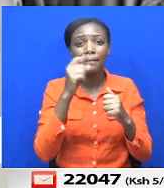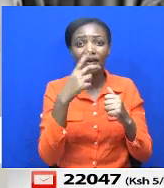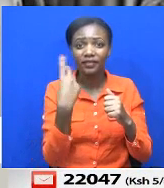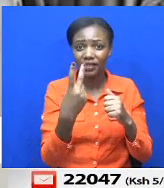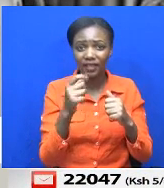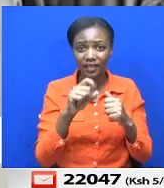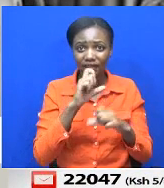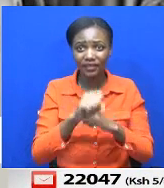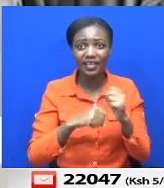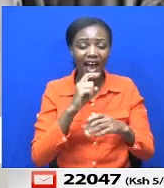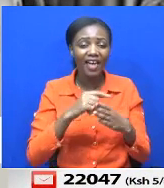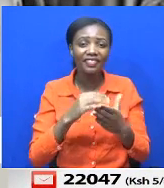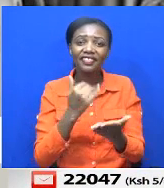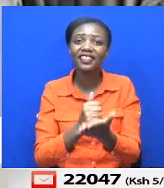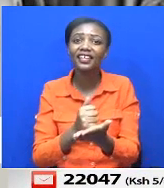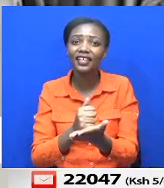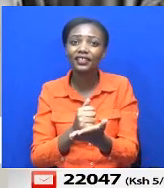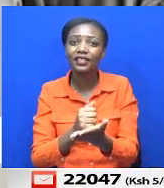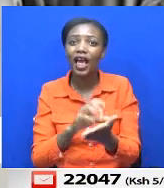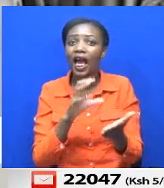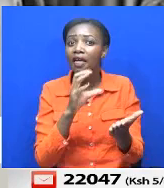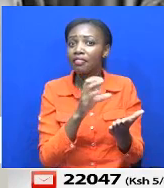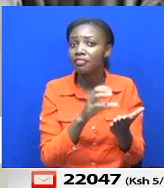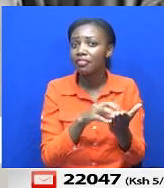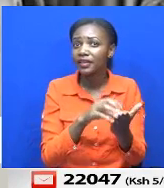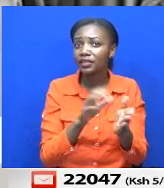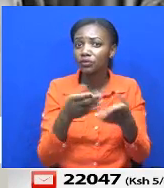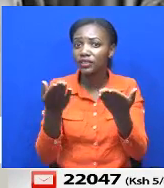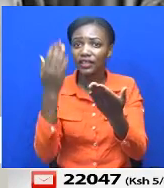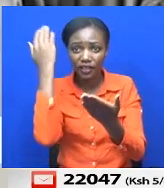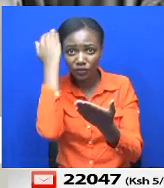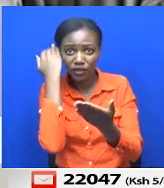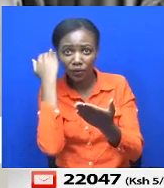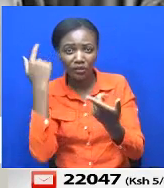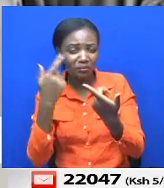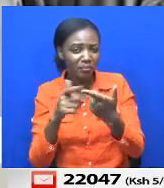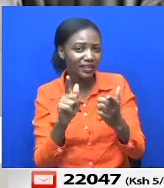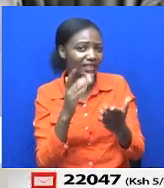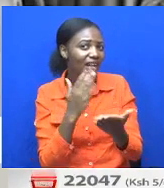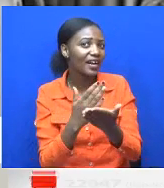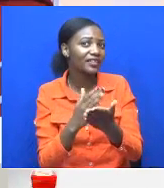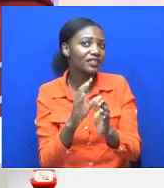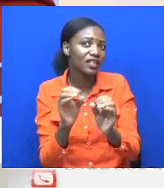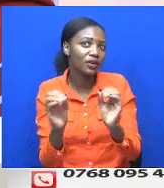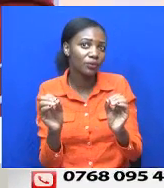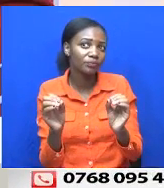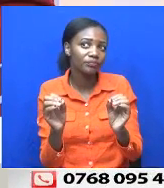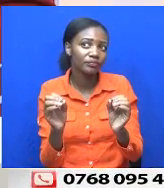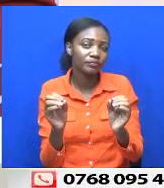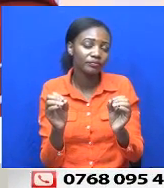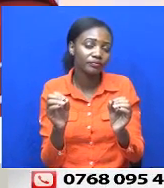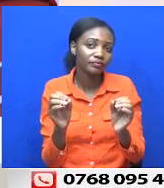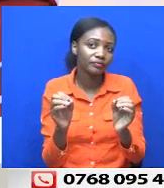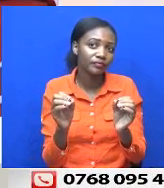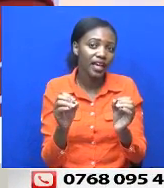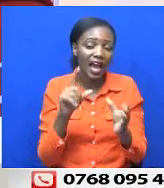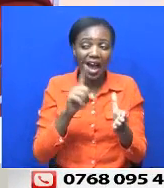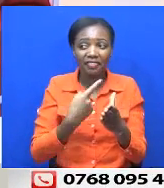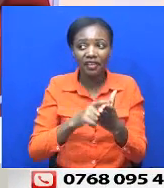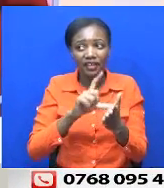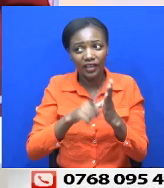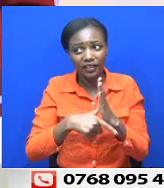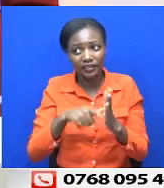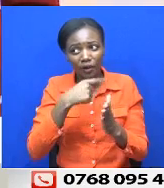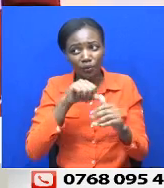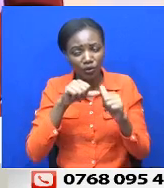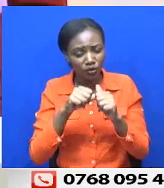kule mahakamani, lakini ushahidi haukuweza kufanikisha kesi hii kuweza kutekelezwa vinavyofaa, na baadaye tukaendelea